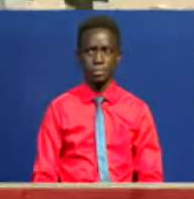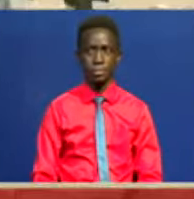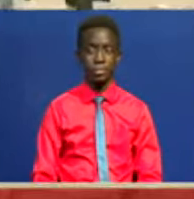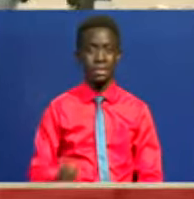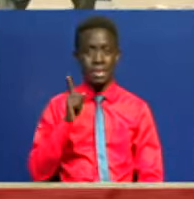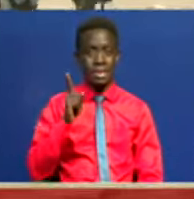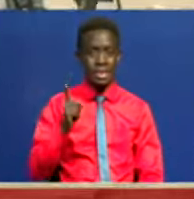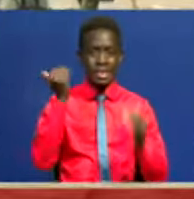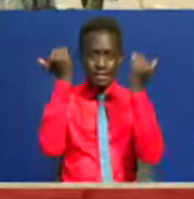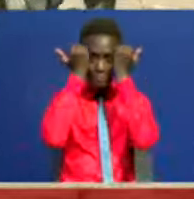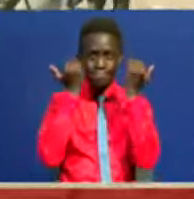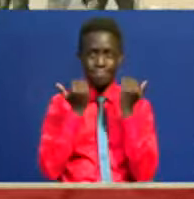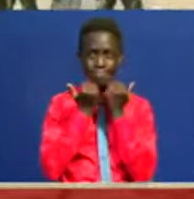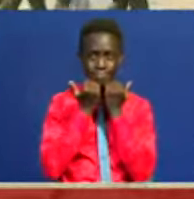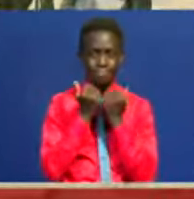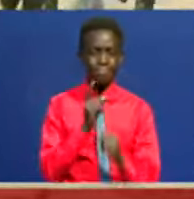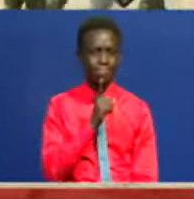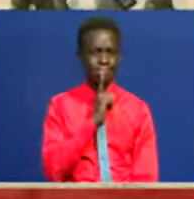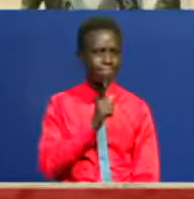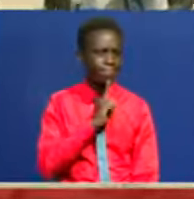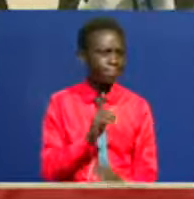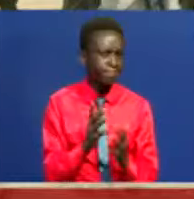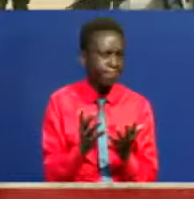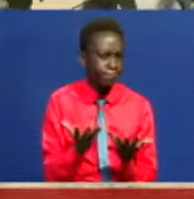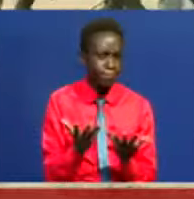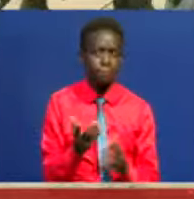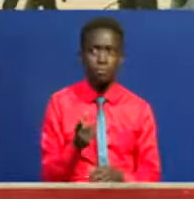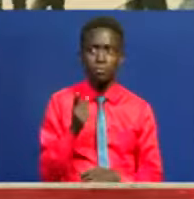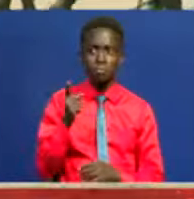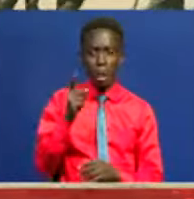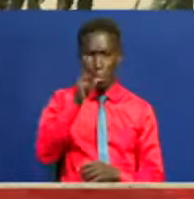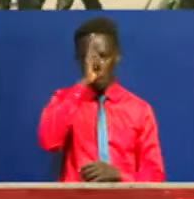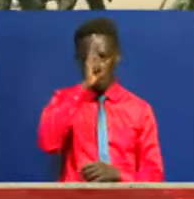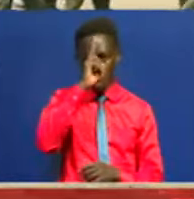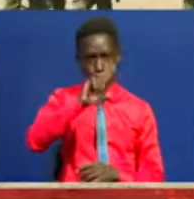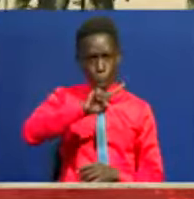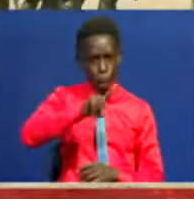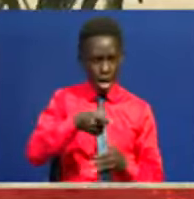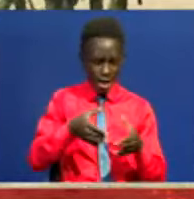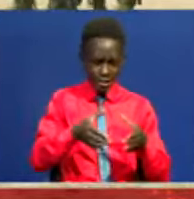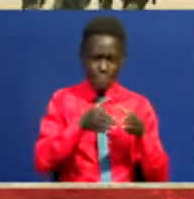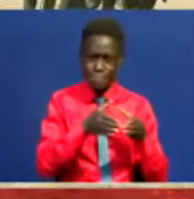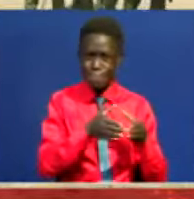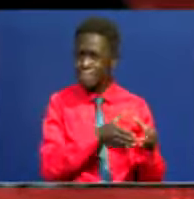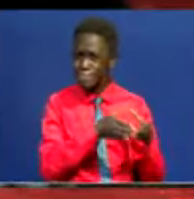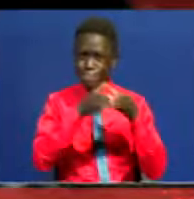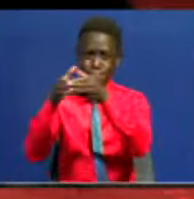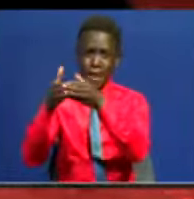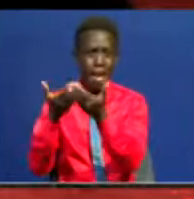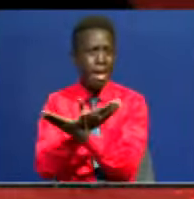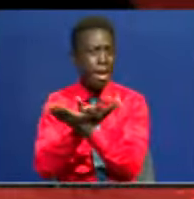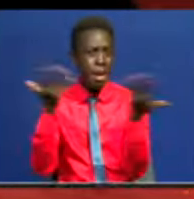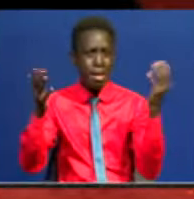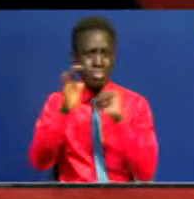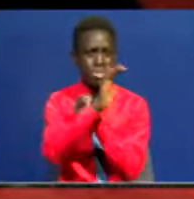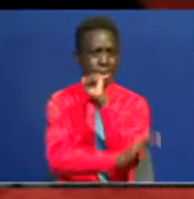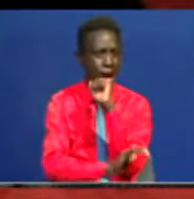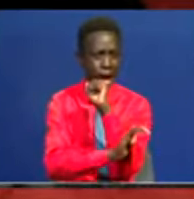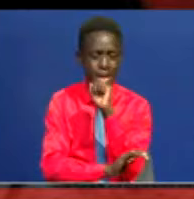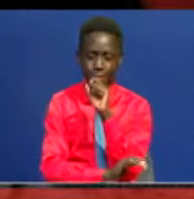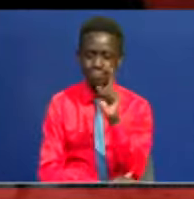kwa maafisa wa polisi nchini Haiti au katika taifa lingine lolote. Order is hereby